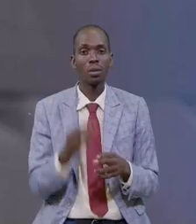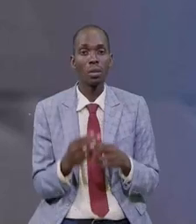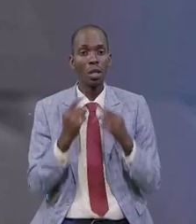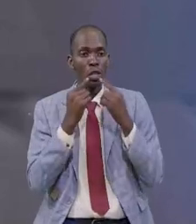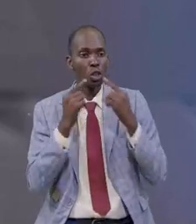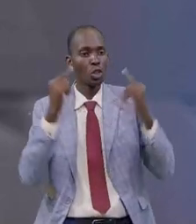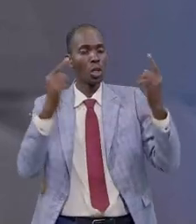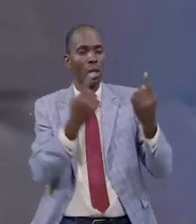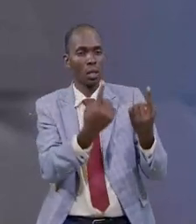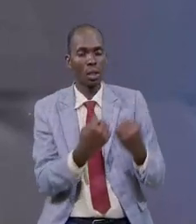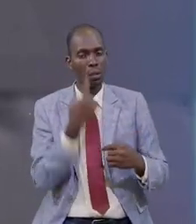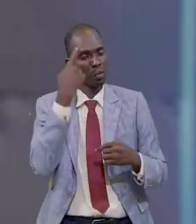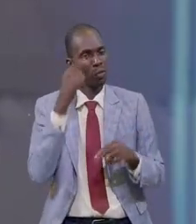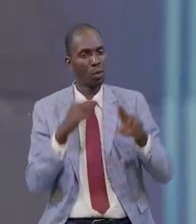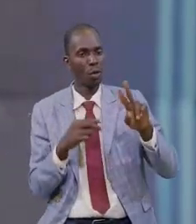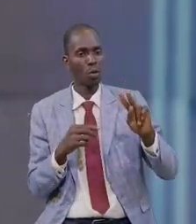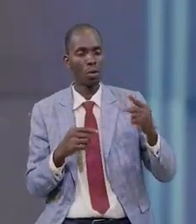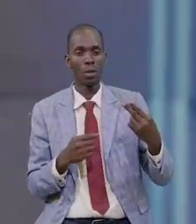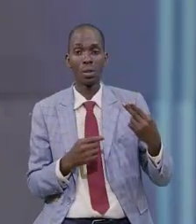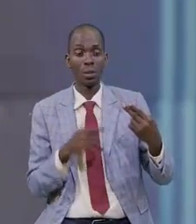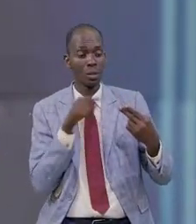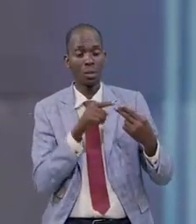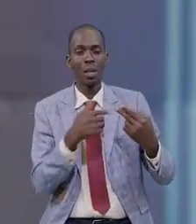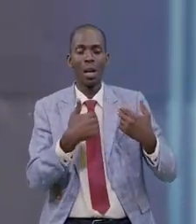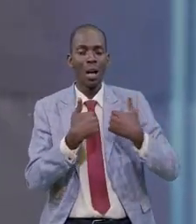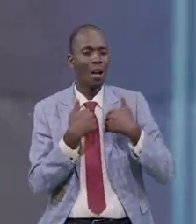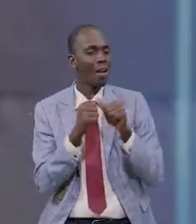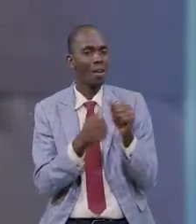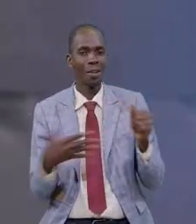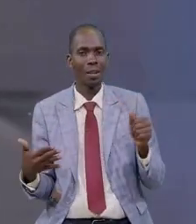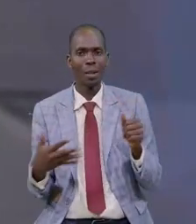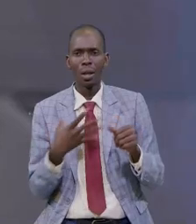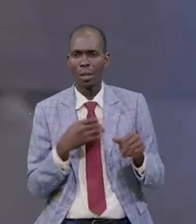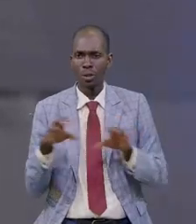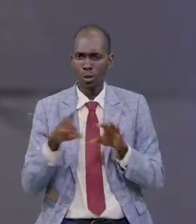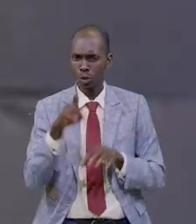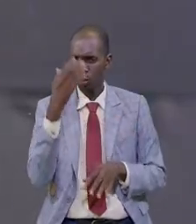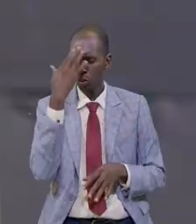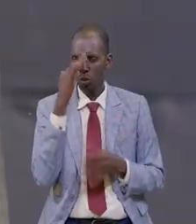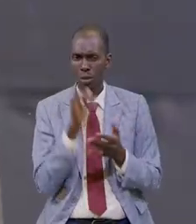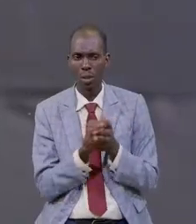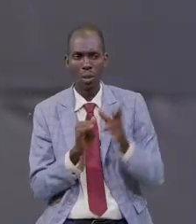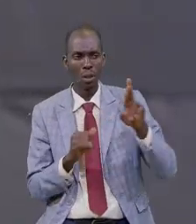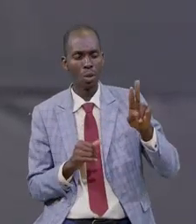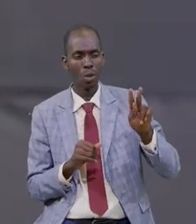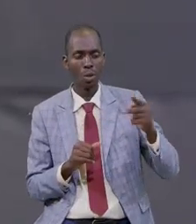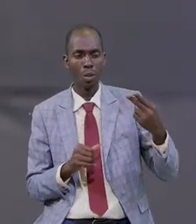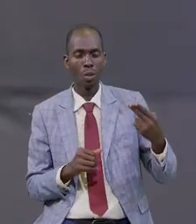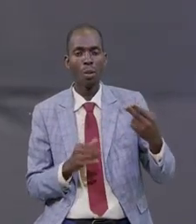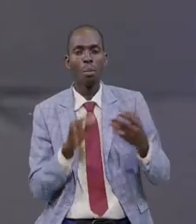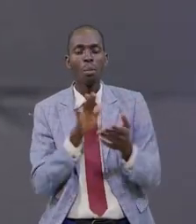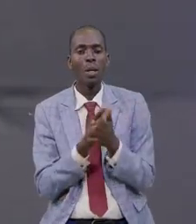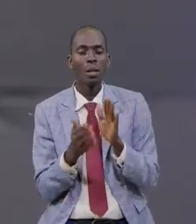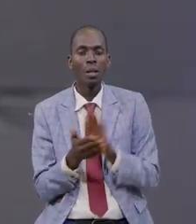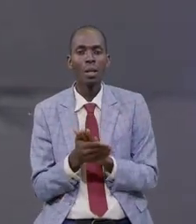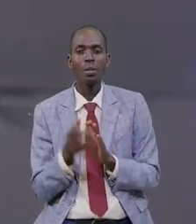et elle aveille tout en fait elle est devenue le une des ancêtres de